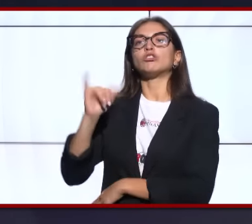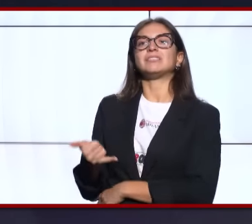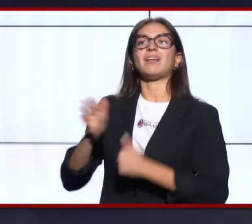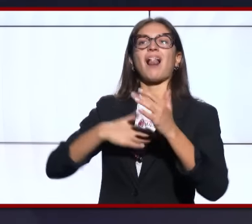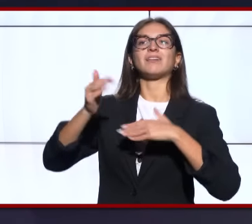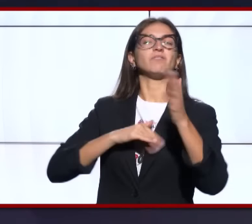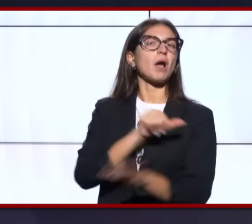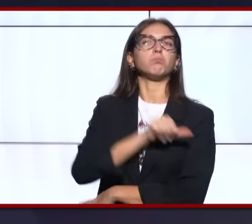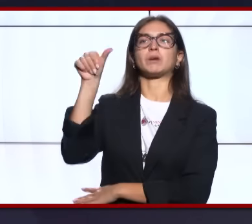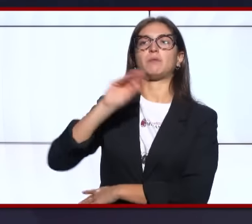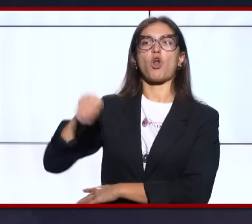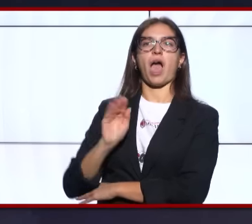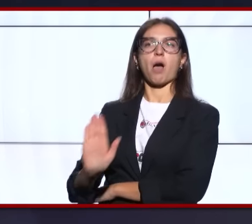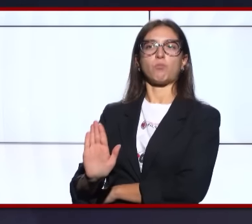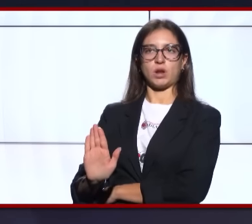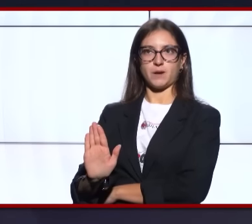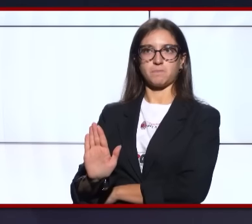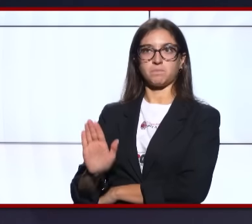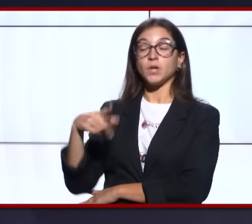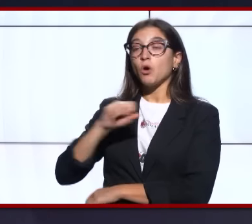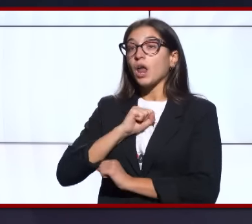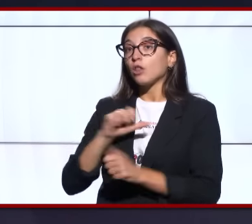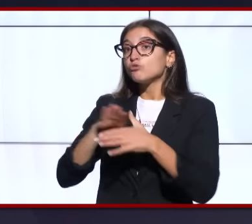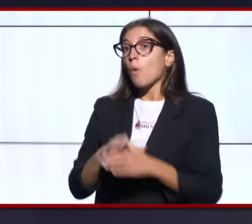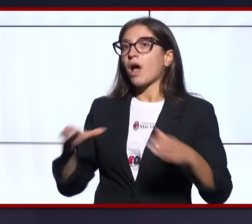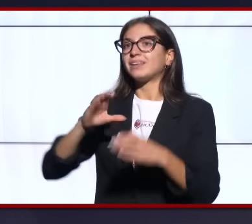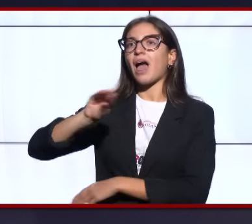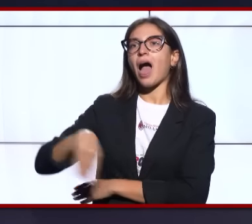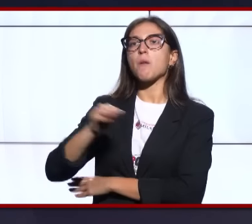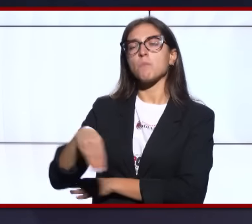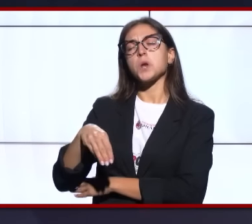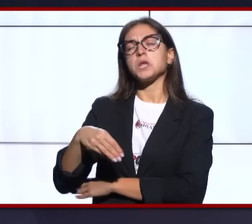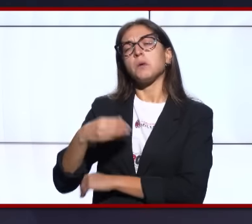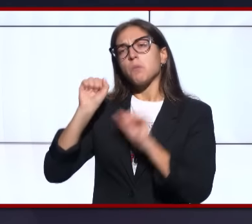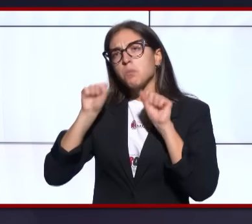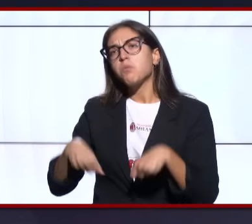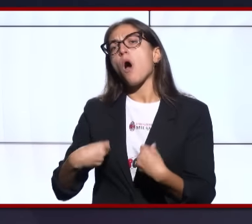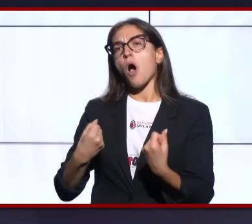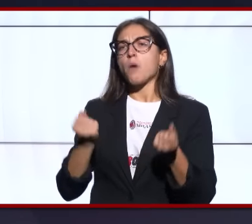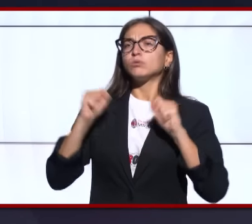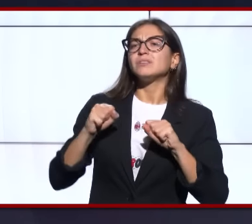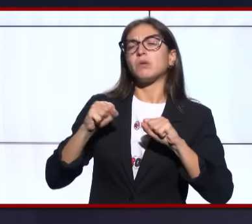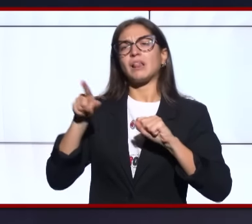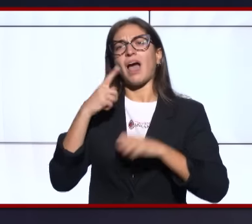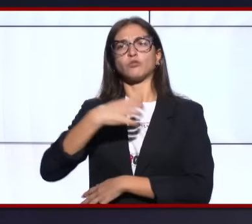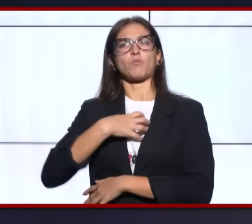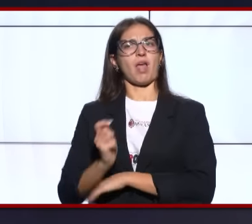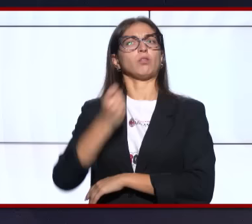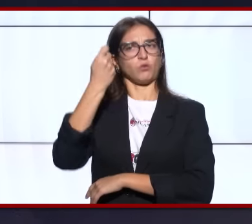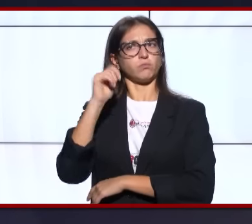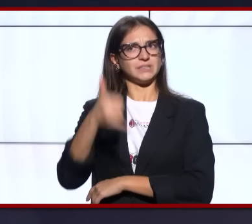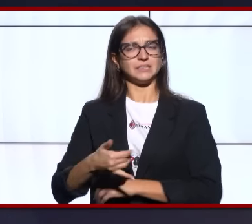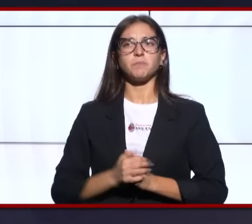Napoli è un delle squadre che poi vince il scudetto Francesco Rocchi